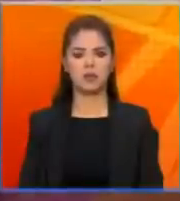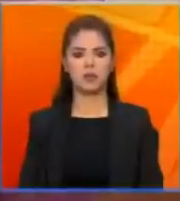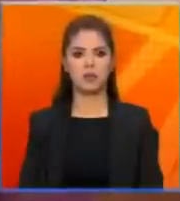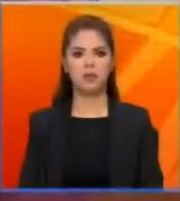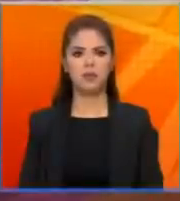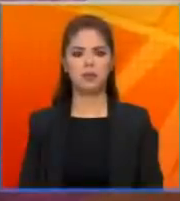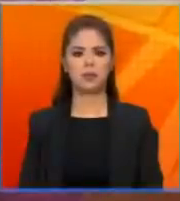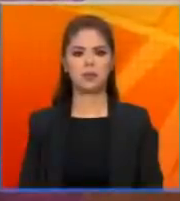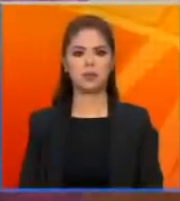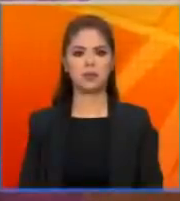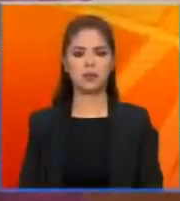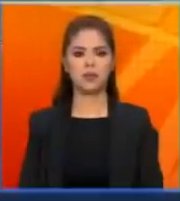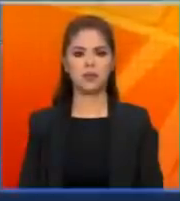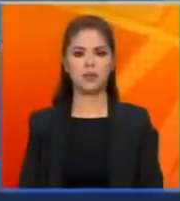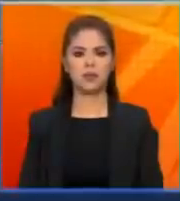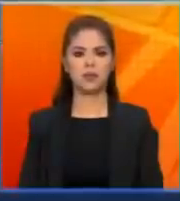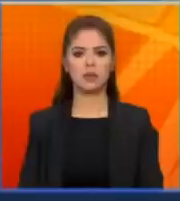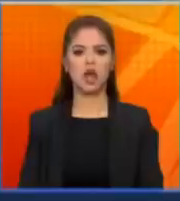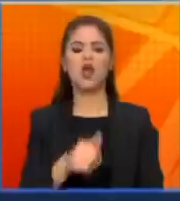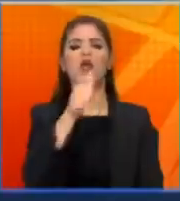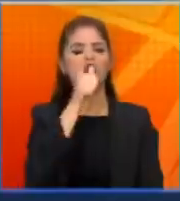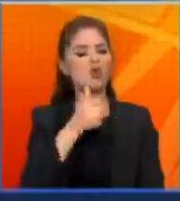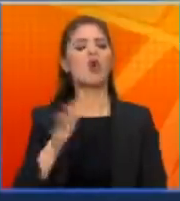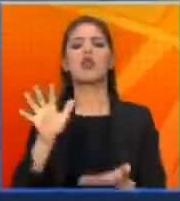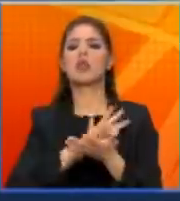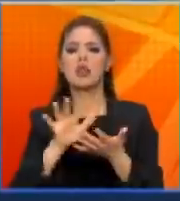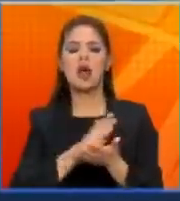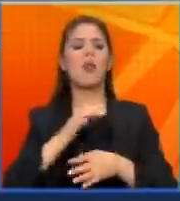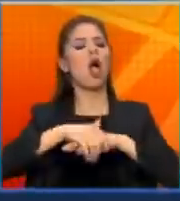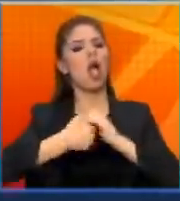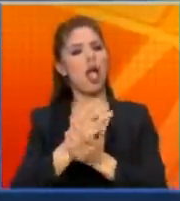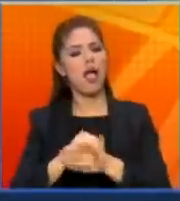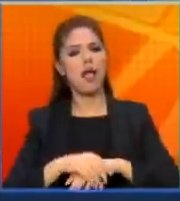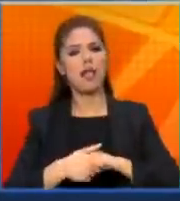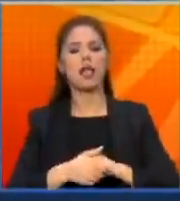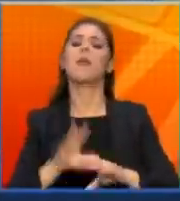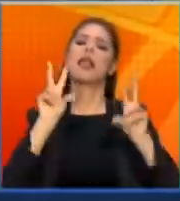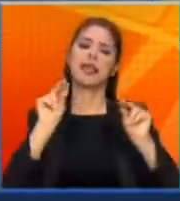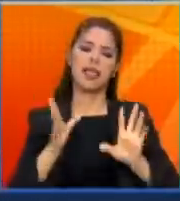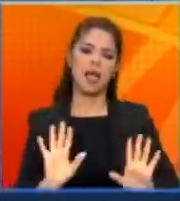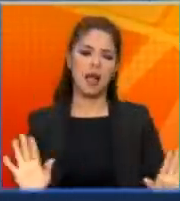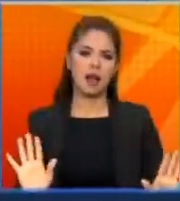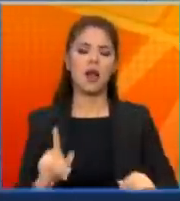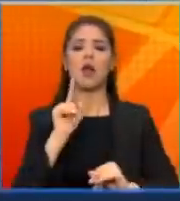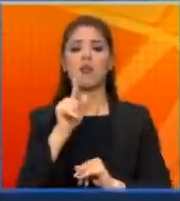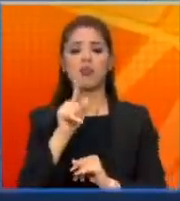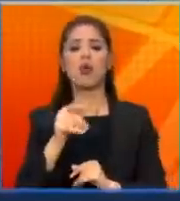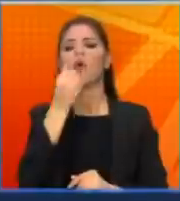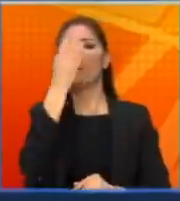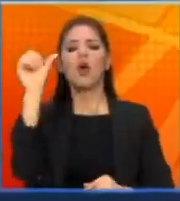ürünler koronavirüsten bizi gerçekten korur mu? Suyla, sabunla aslında ellerimizi yıkamak yeterli.